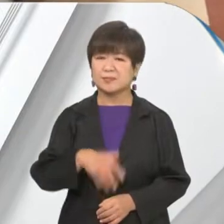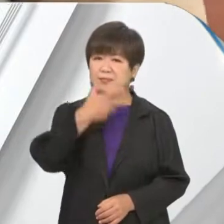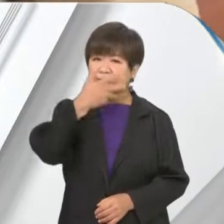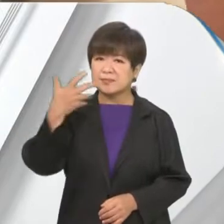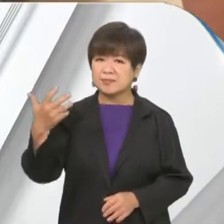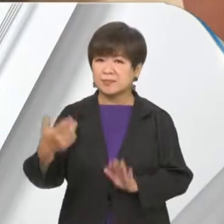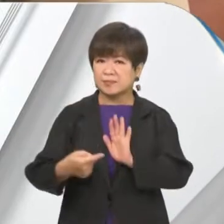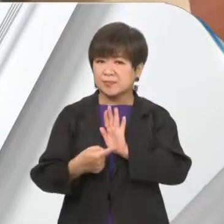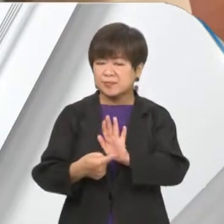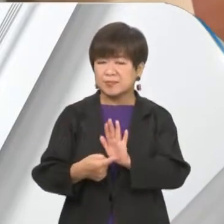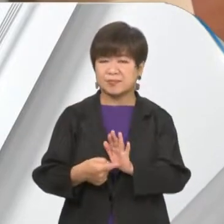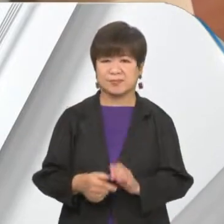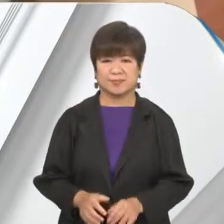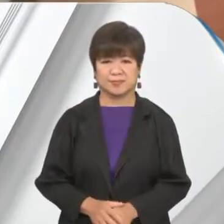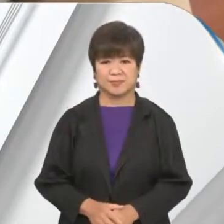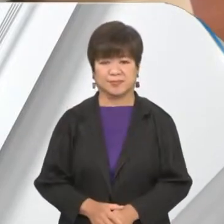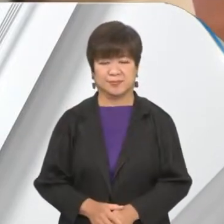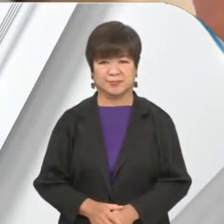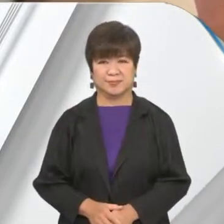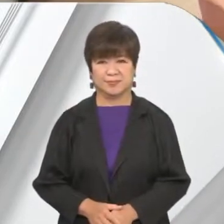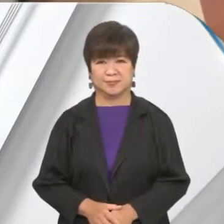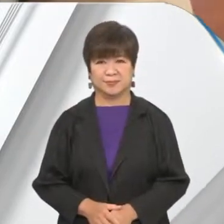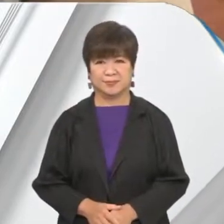去呈現出來。